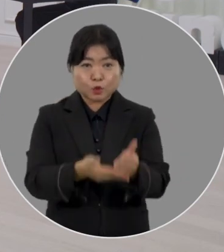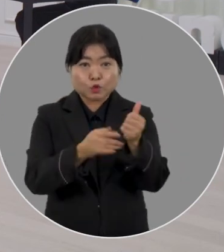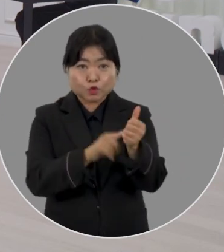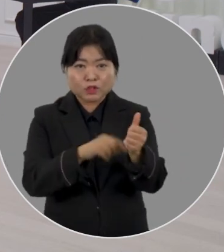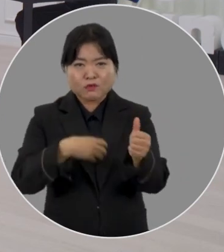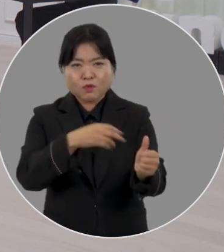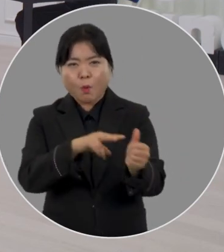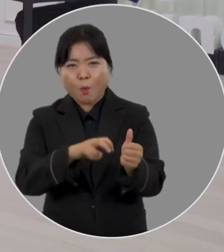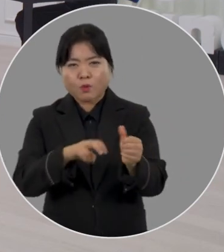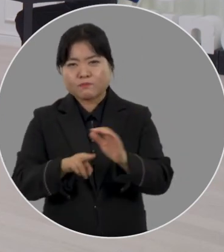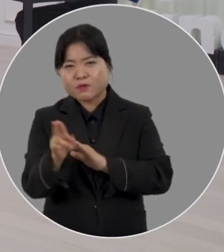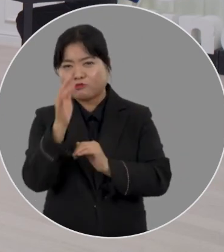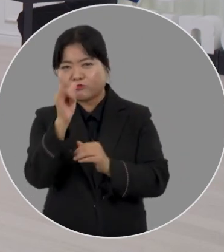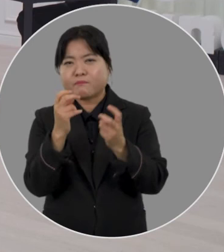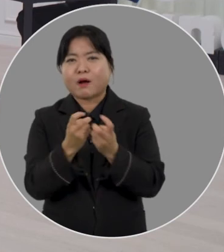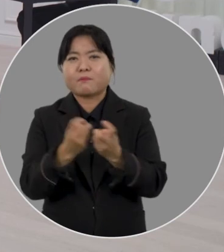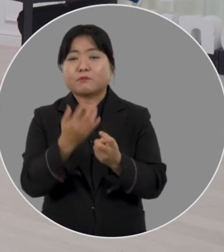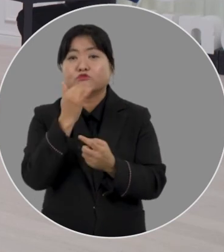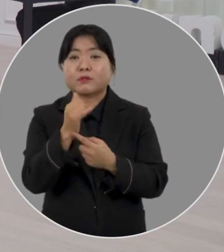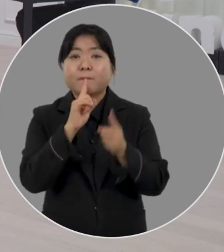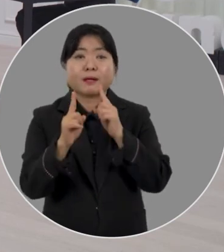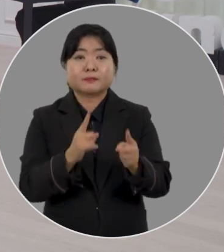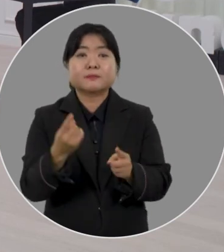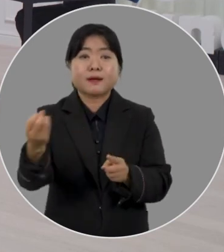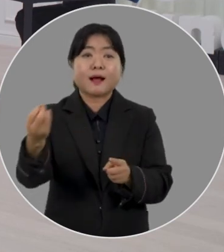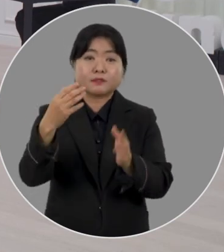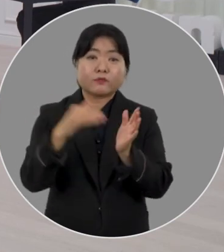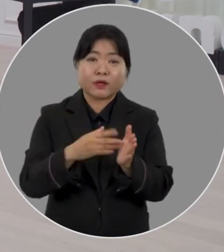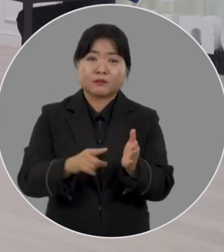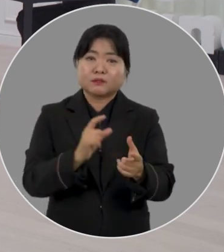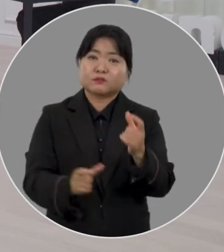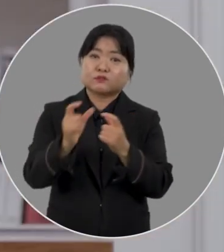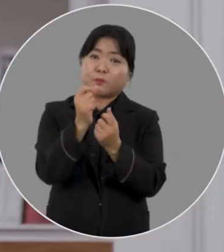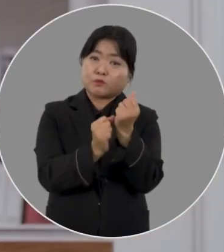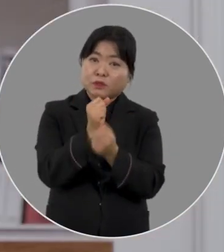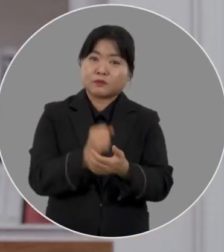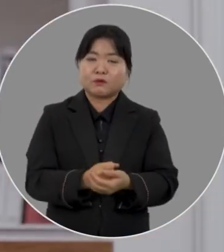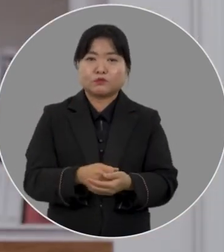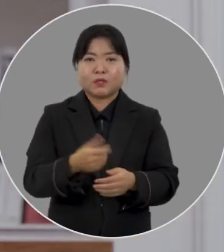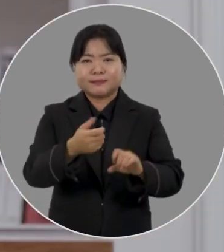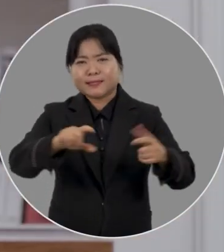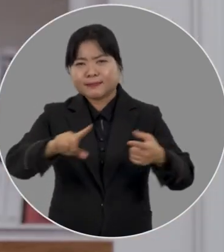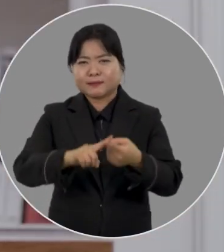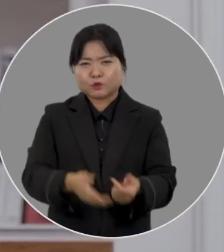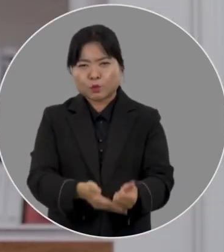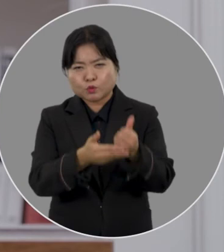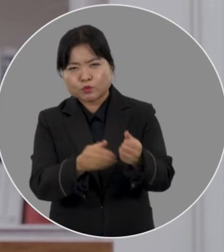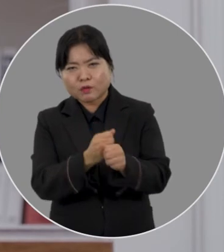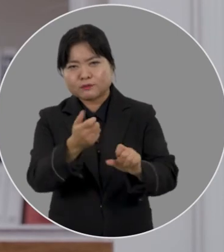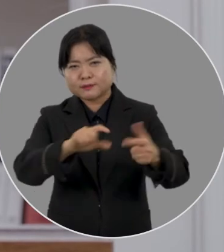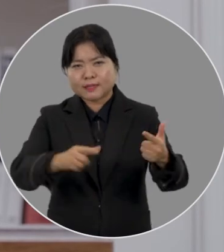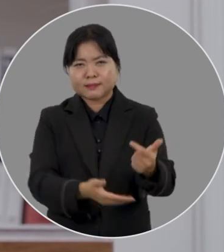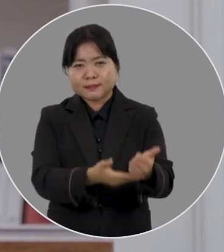혐오를 피할 수 있는 그 하나의 방법일 수 있다라는 말씀을 하셨는데, 그걸 덧붙여서 우리가 차이를 존중하고 차이가